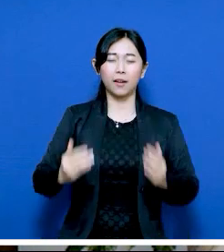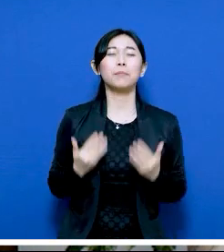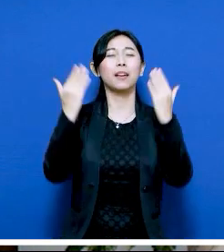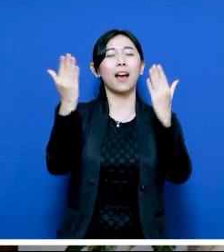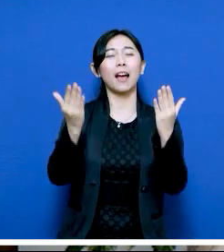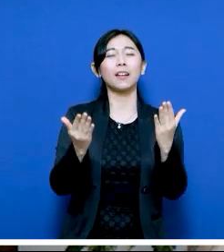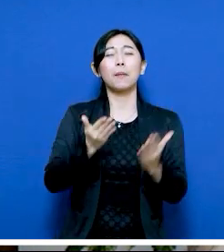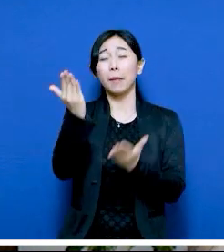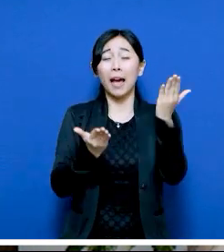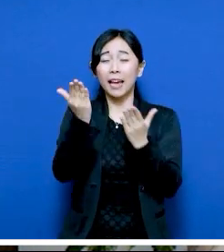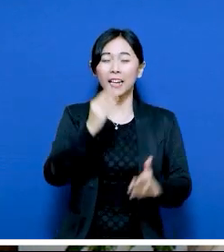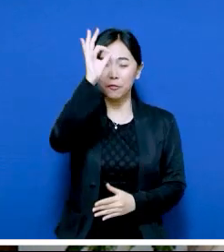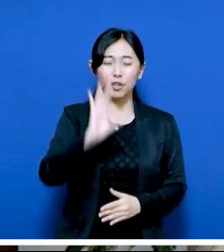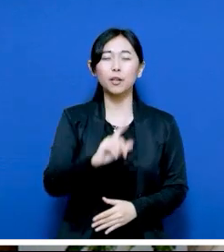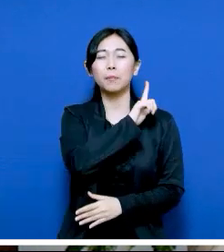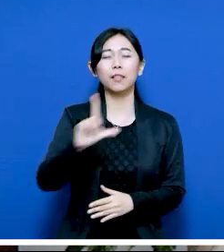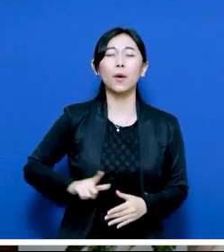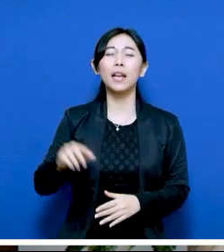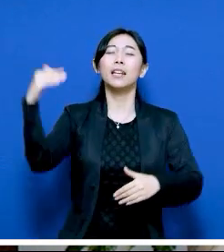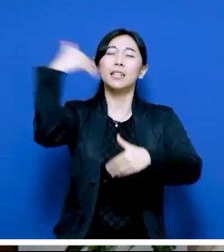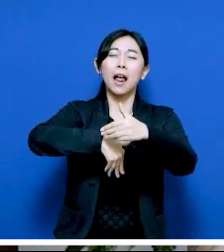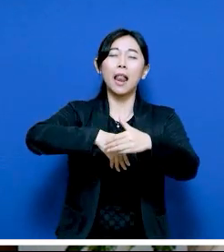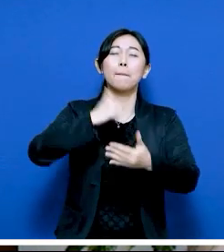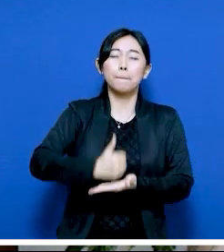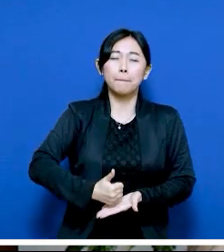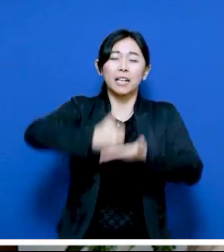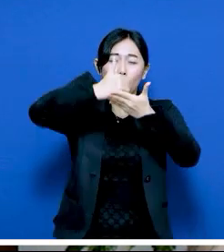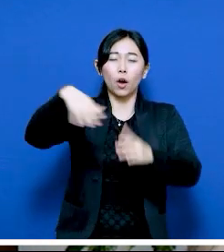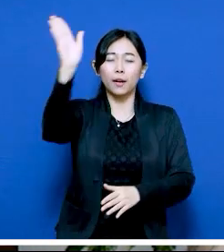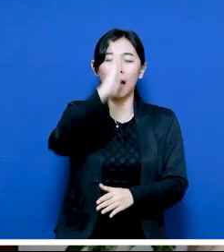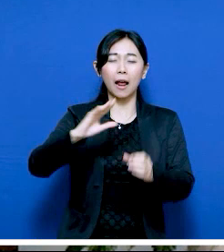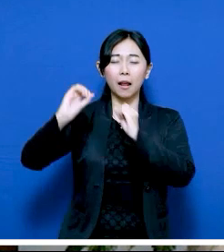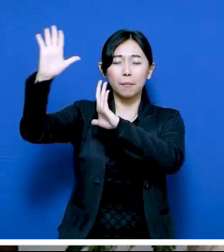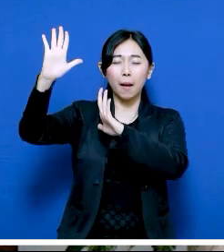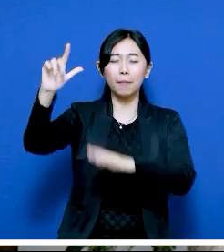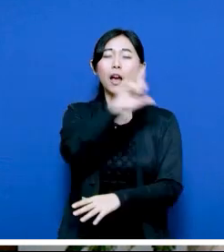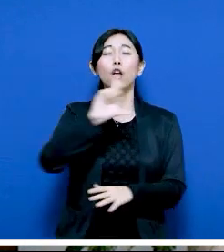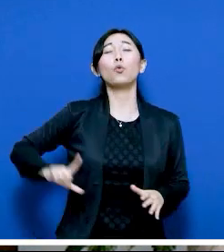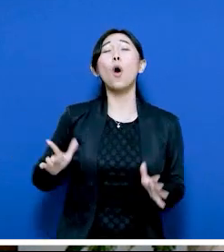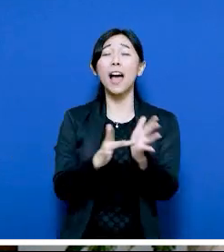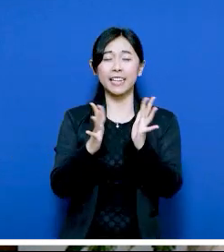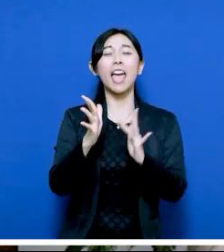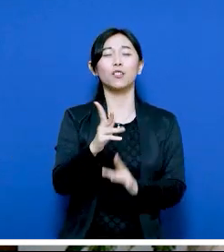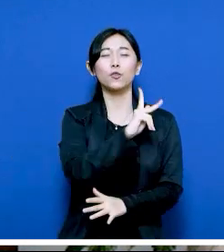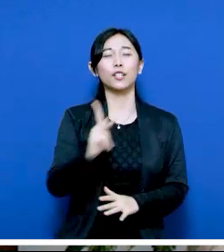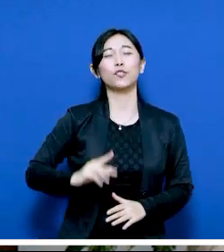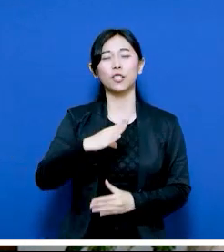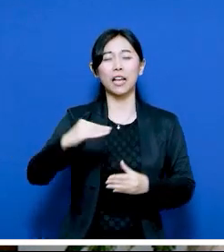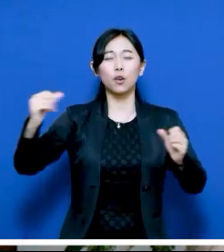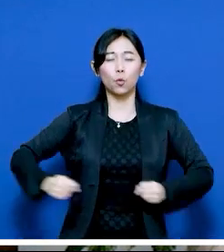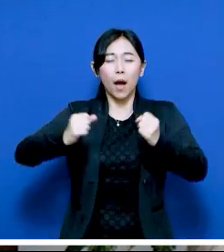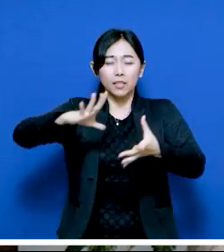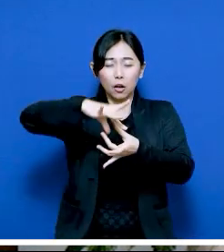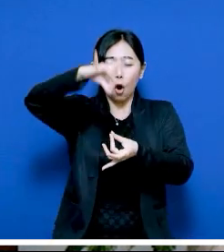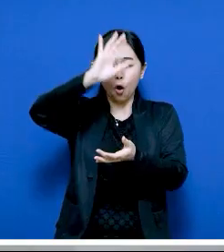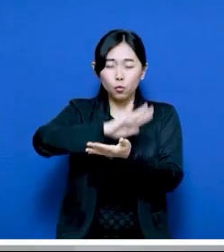menyerahkan pelayanan akan firman Tuhan ini hanya di dalam pertolongan Allah Bapa, Tuhan kami Yesus Kristus, dan kuasa Roh Allah